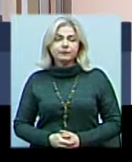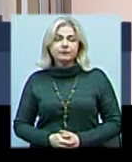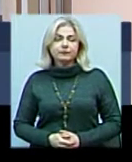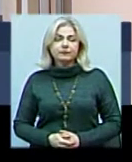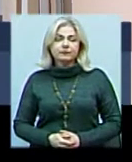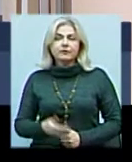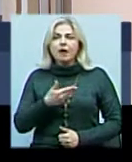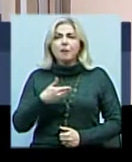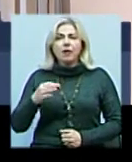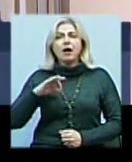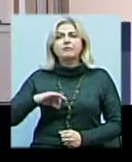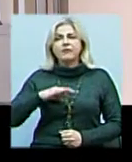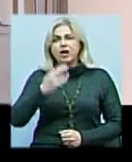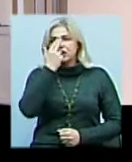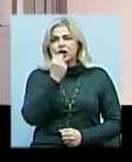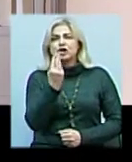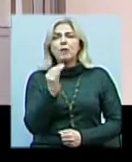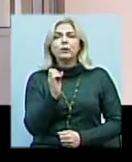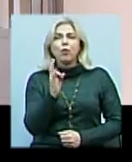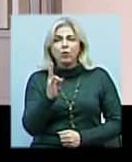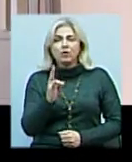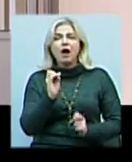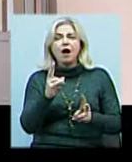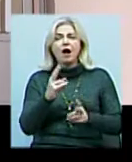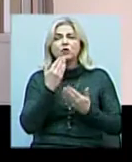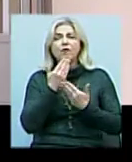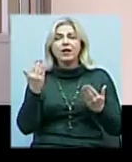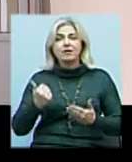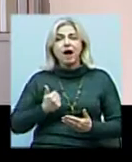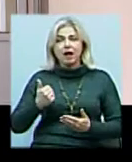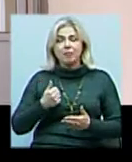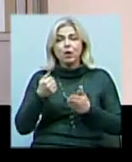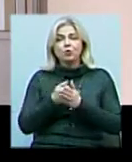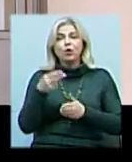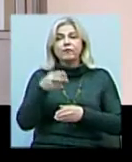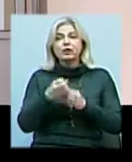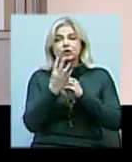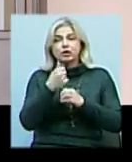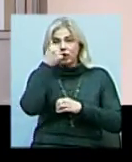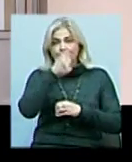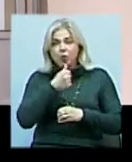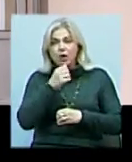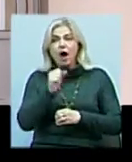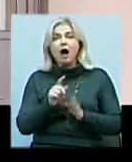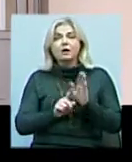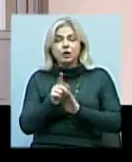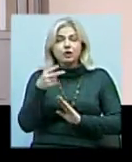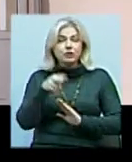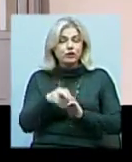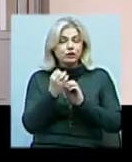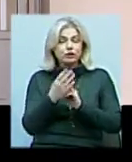користувалися шаблонами, так скажемо, ще колишньої радянської армії. До 14-го року, починаючи з 14-го року, ми